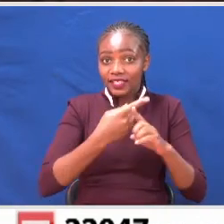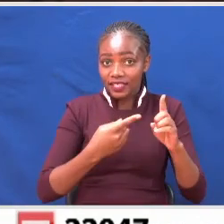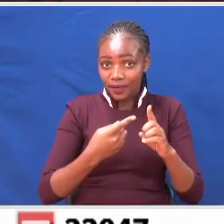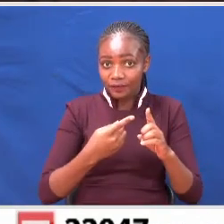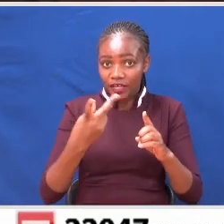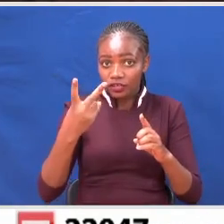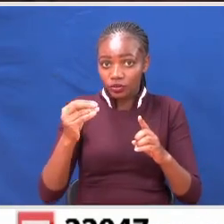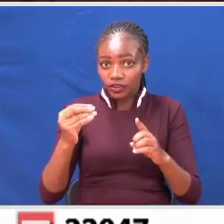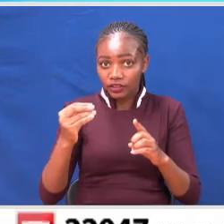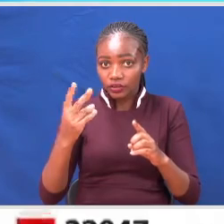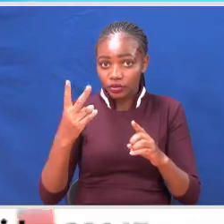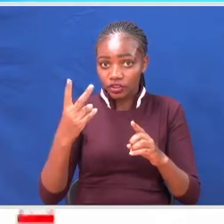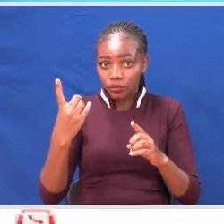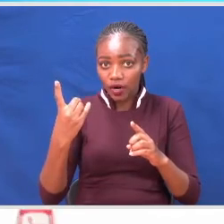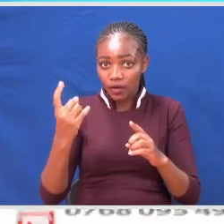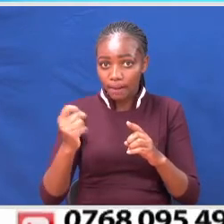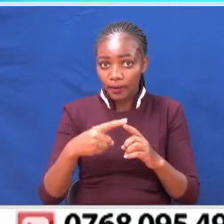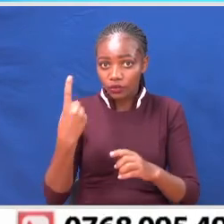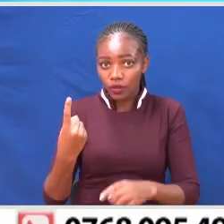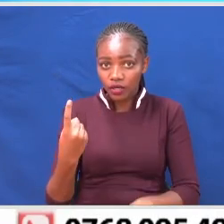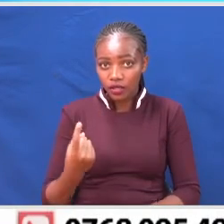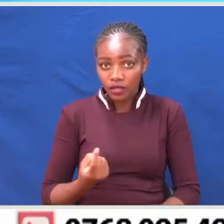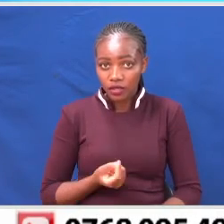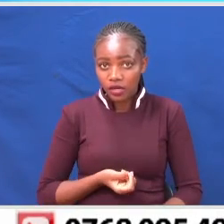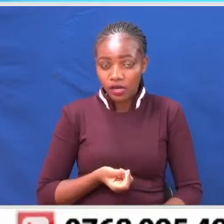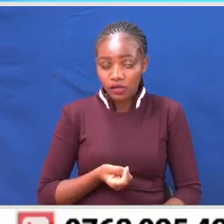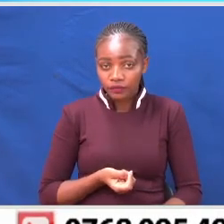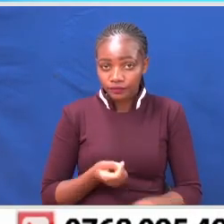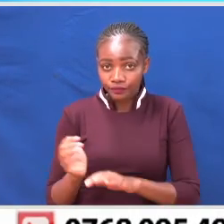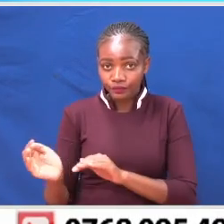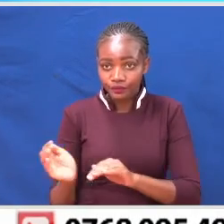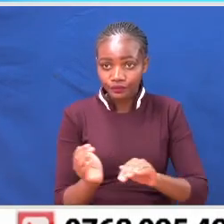wa 2021. Na wakazi wa Juja Farms